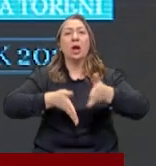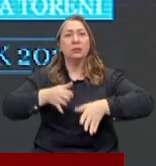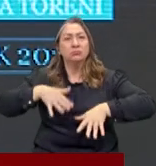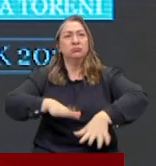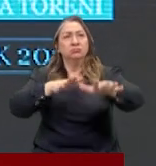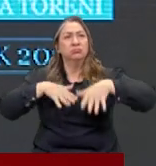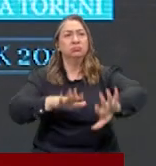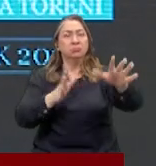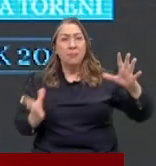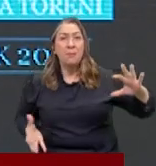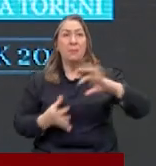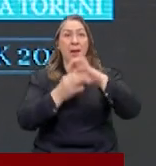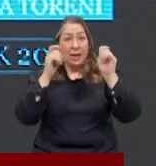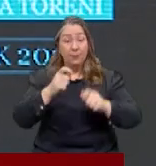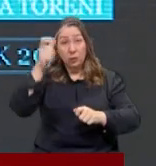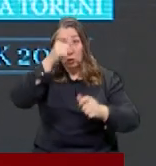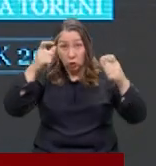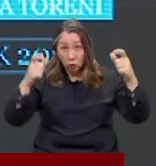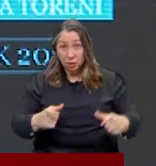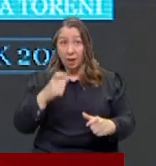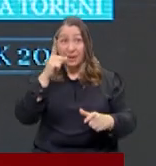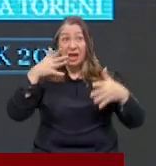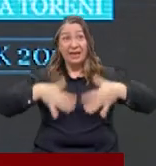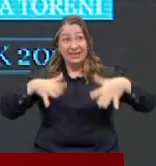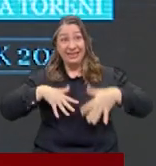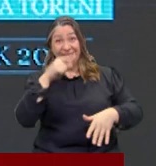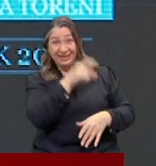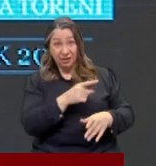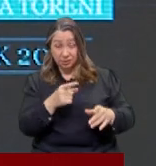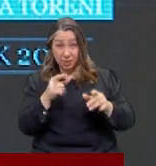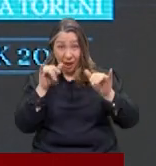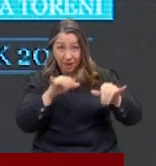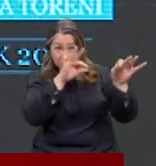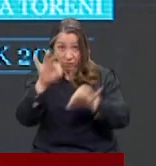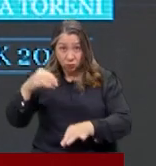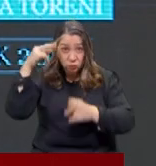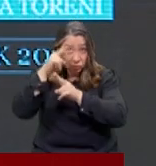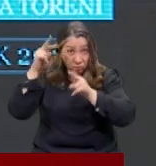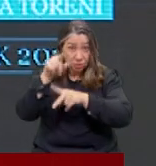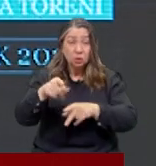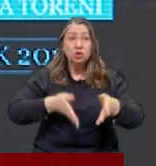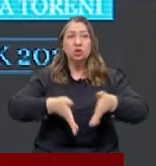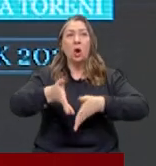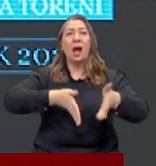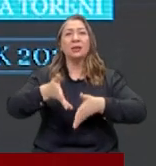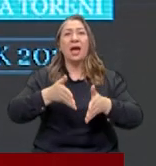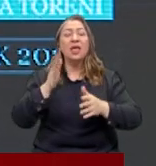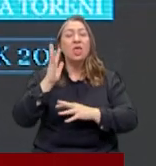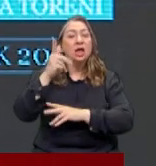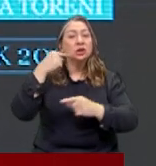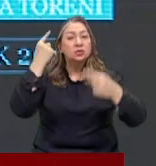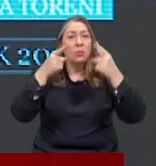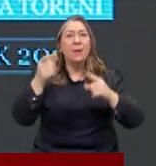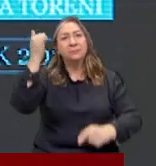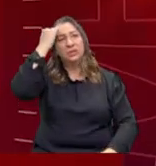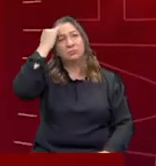tepkisiyle birleştirip Türkiye'den bir Kazakistan çıkarmayı mı düşünüyorsunuz? Sokakta gelecek planlayanlar buna